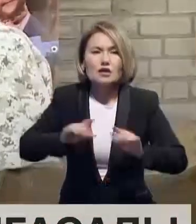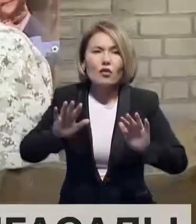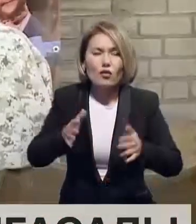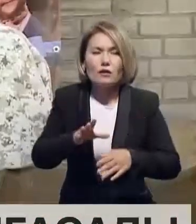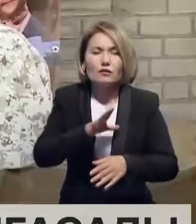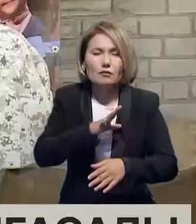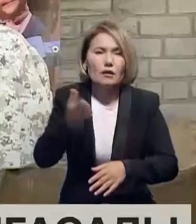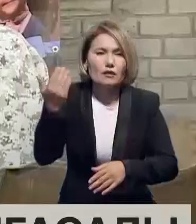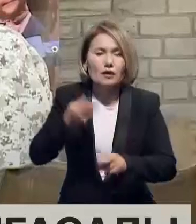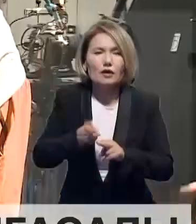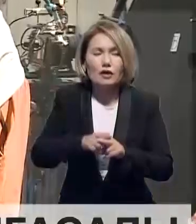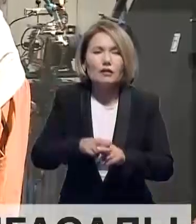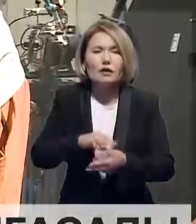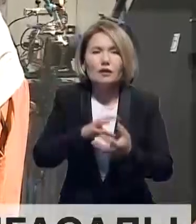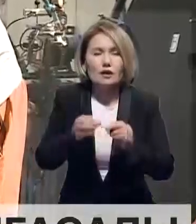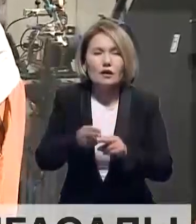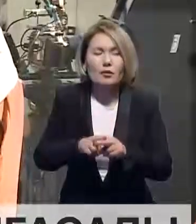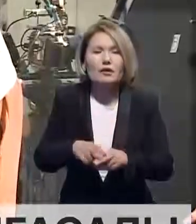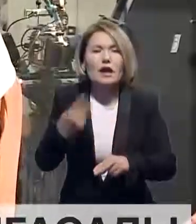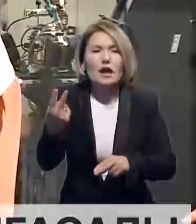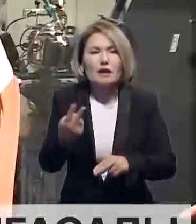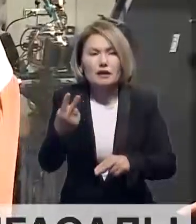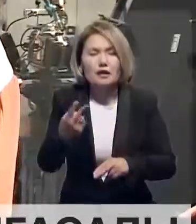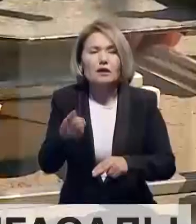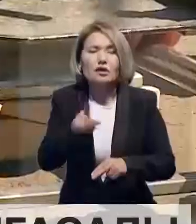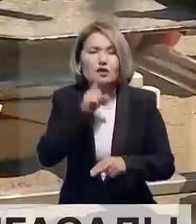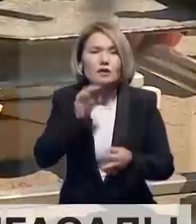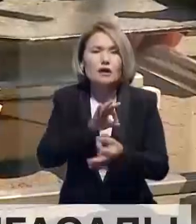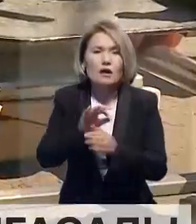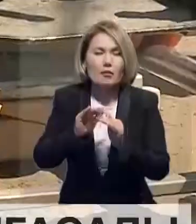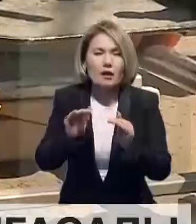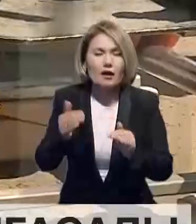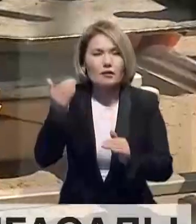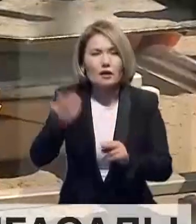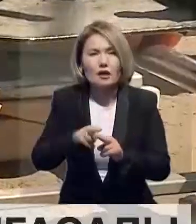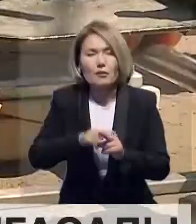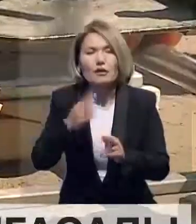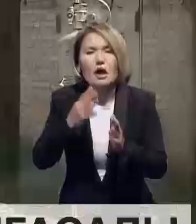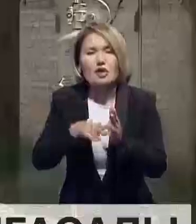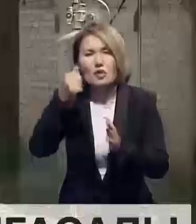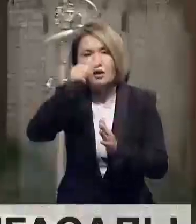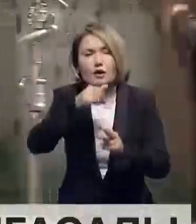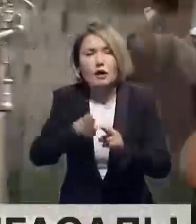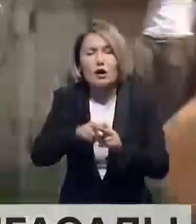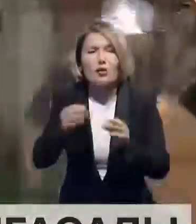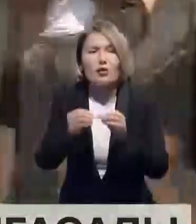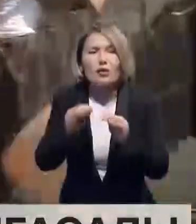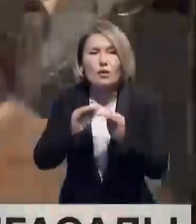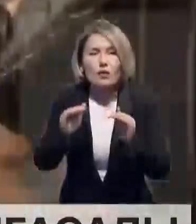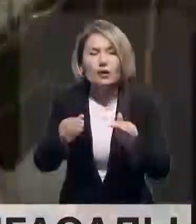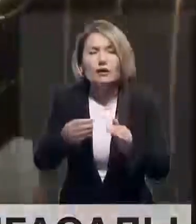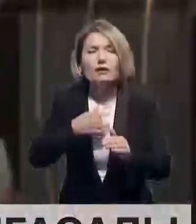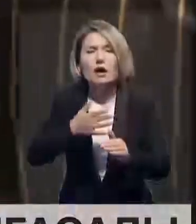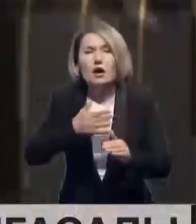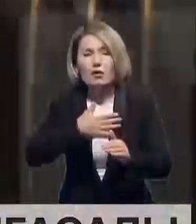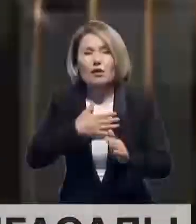Бұл Нұрлан мен Қарлыға Садықовалар туралы әңгіме желісімен байланысты. Отбасылық жұп 90-шы жылдары 10 баланы асырап алған.